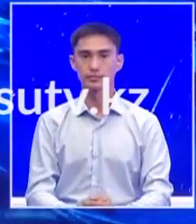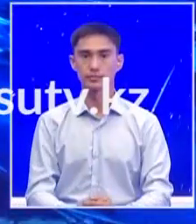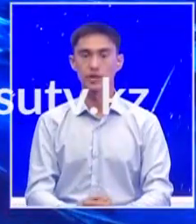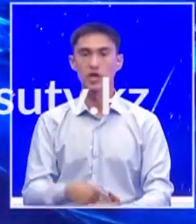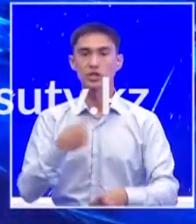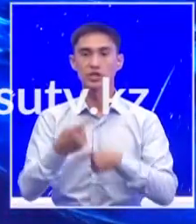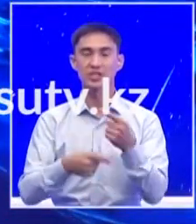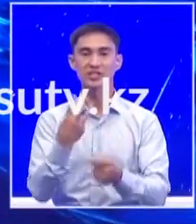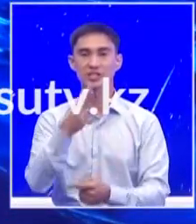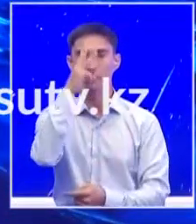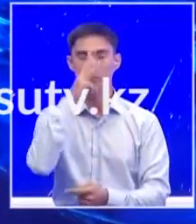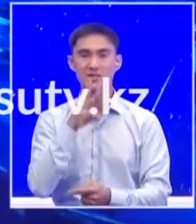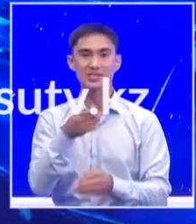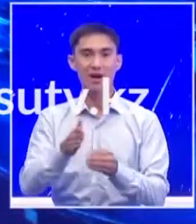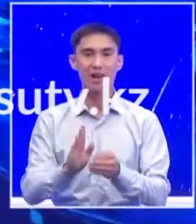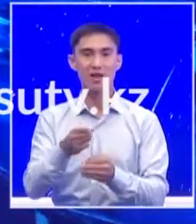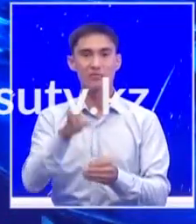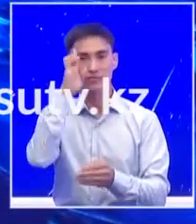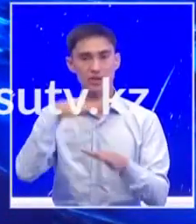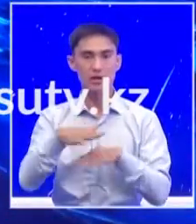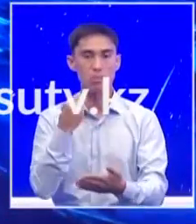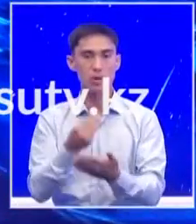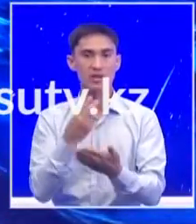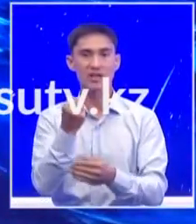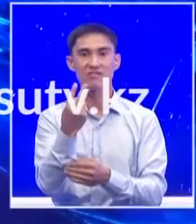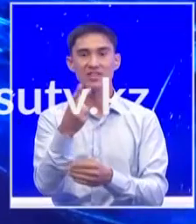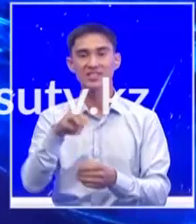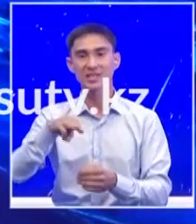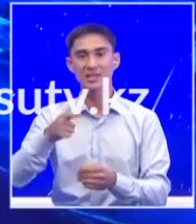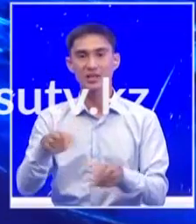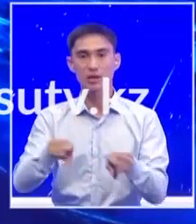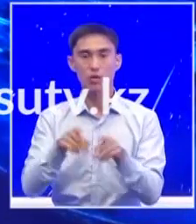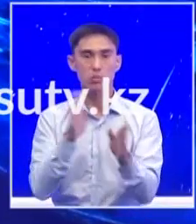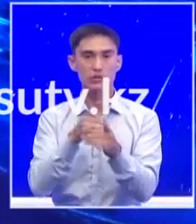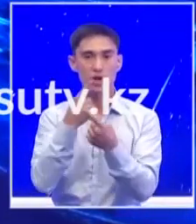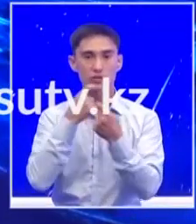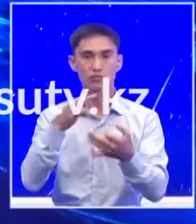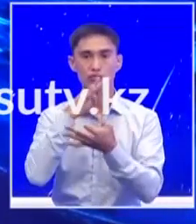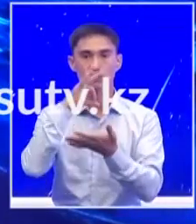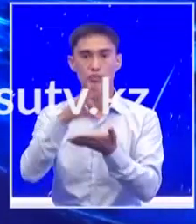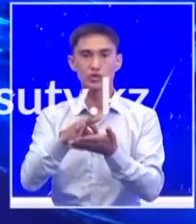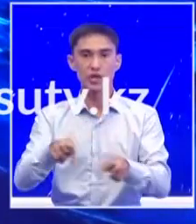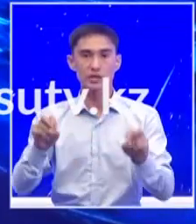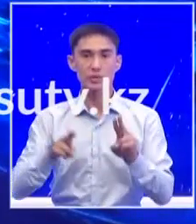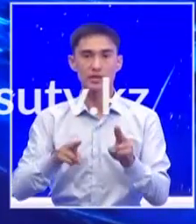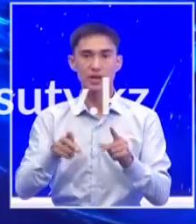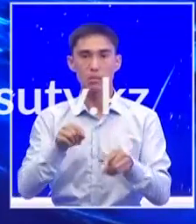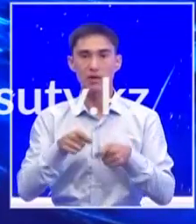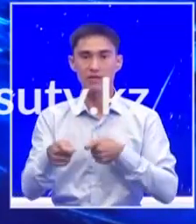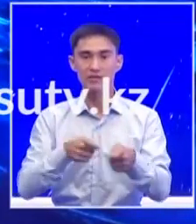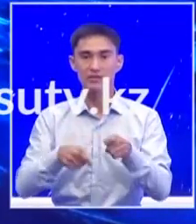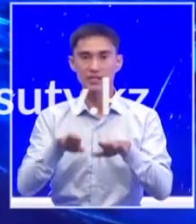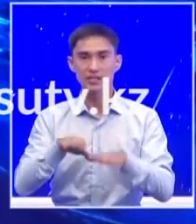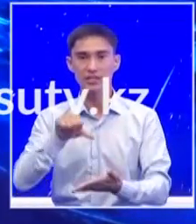Уже через 3 месяца хлеб в стране может подорожать на 12 тенге. Такой прогноз озвучили эксперты на правительственном заседании с